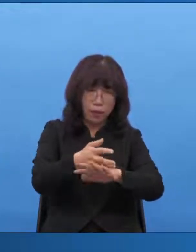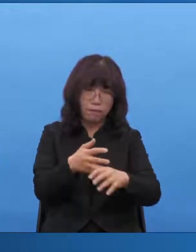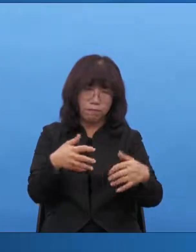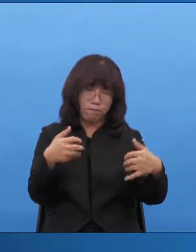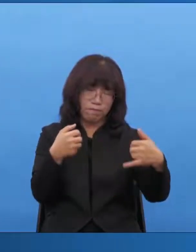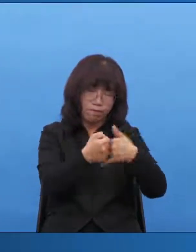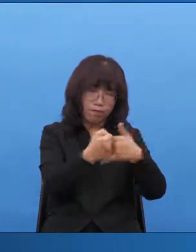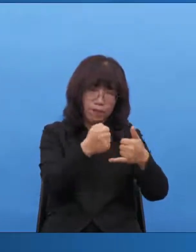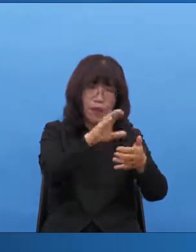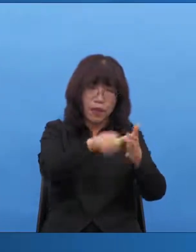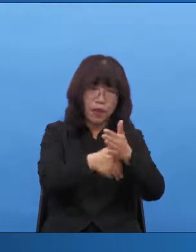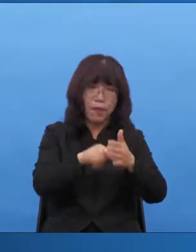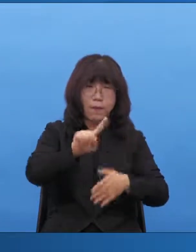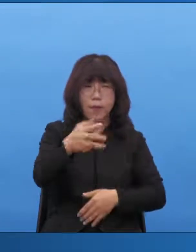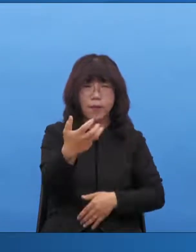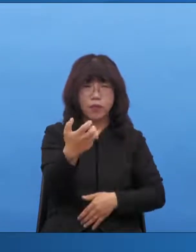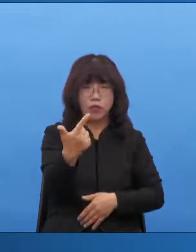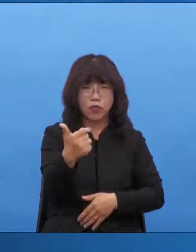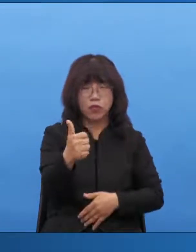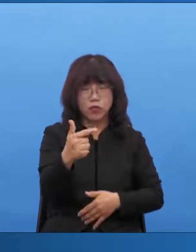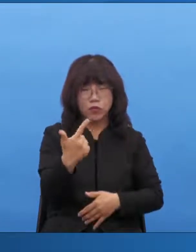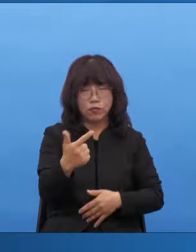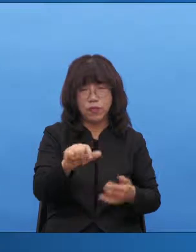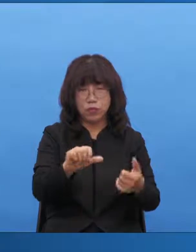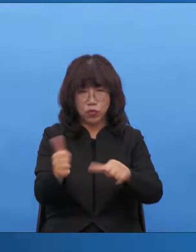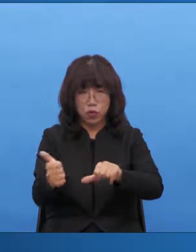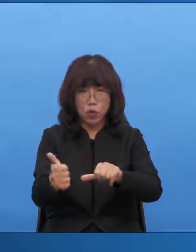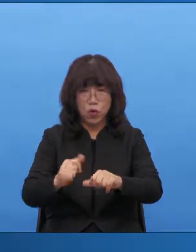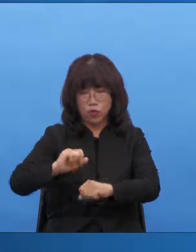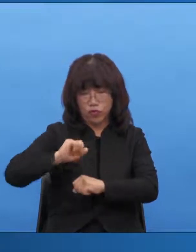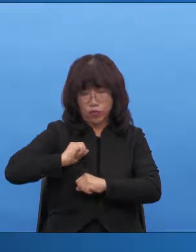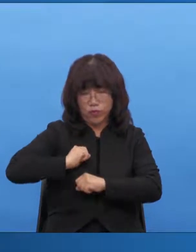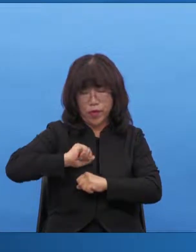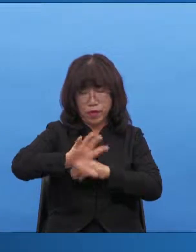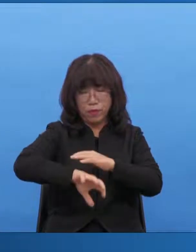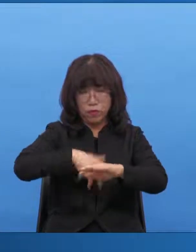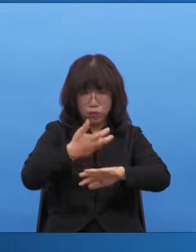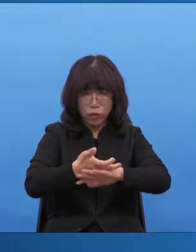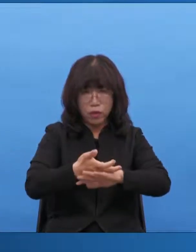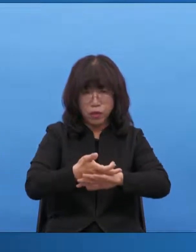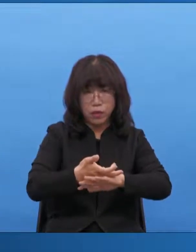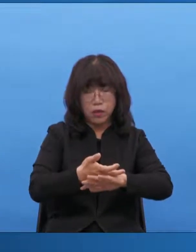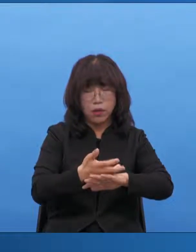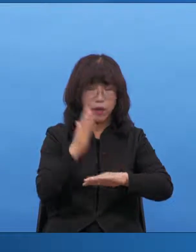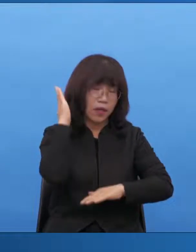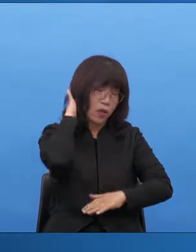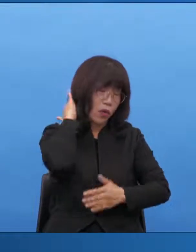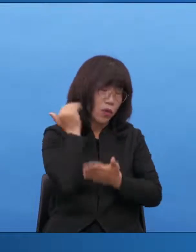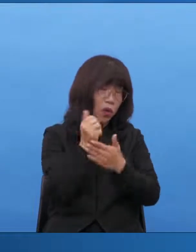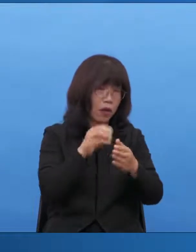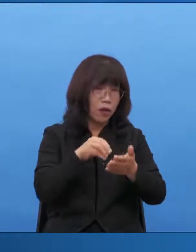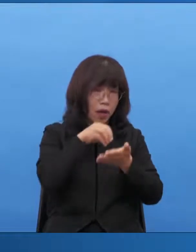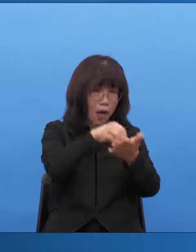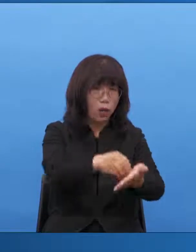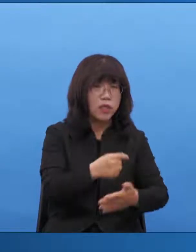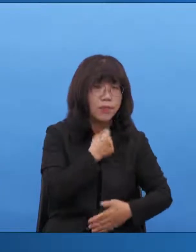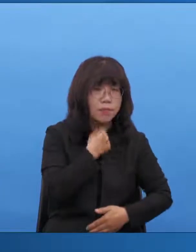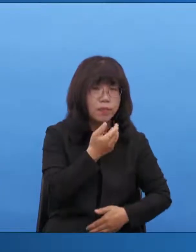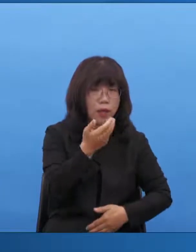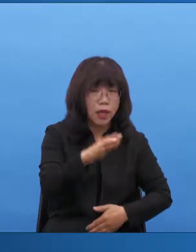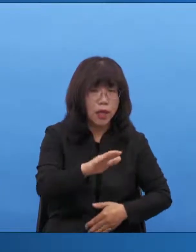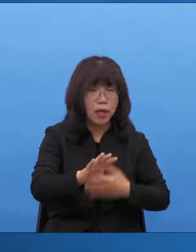과정에서 186명이 사망했고 이후 또다시 군부 쿠데타가 일어나 대통령이 취임하려 했지만 측근의 총격에 부상을 입은 뒤